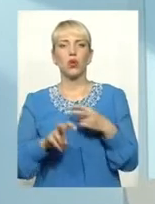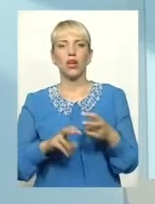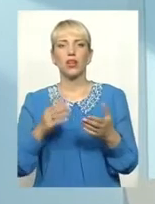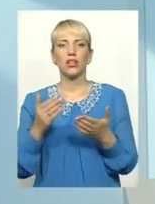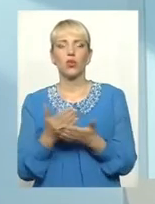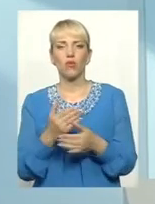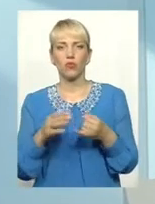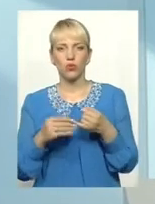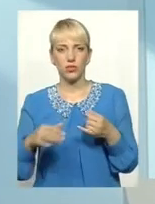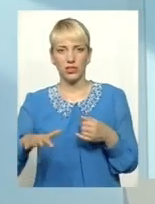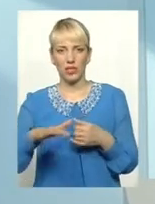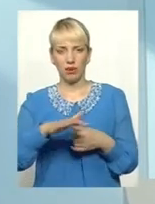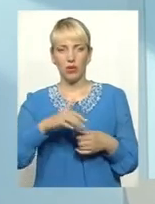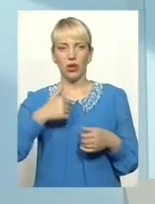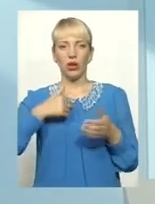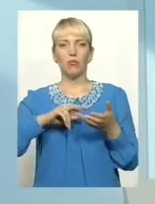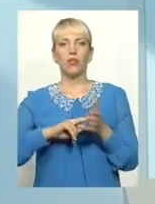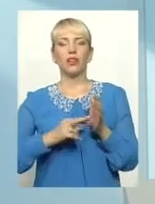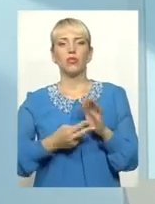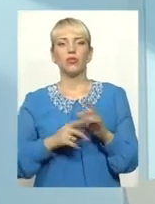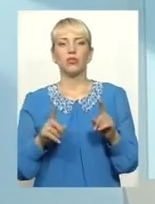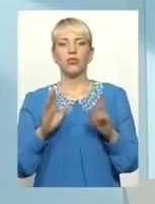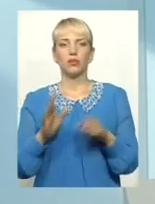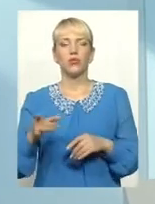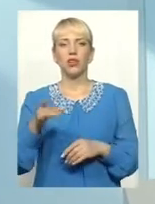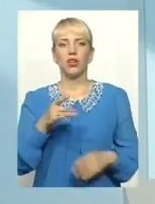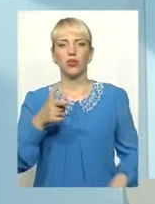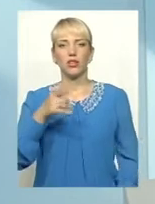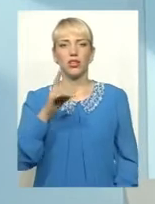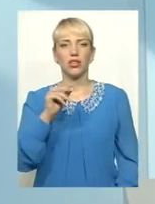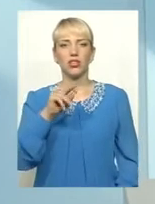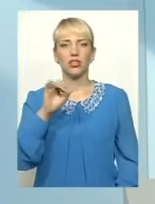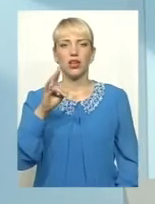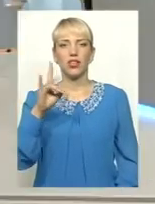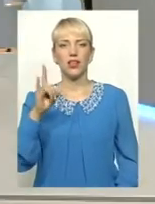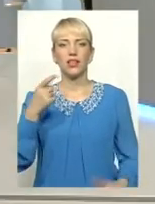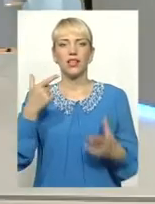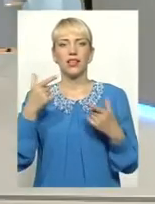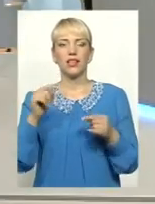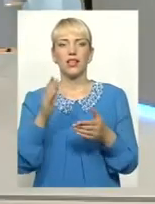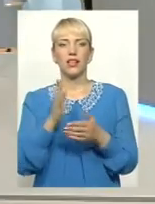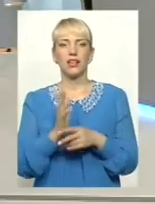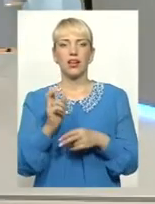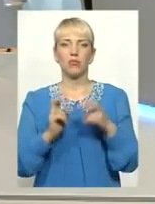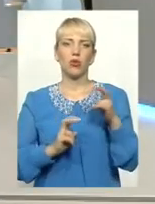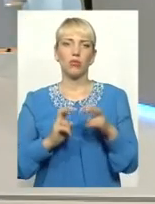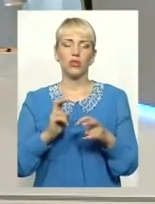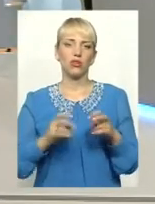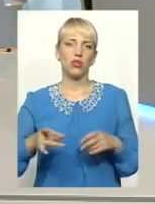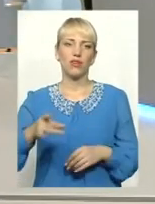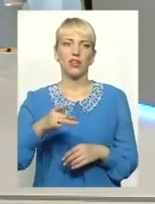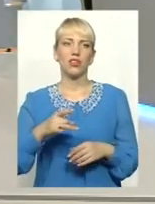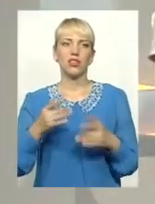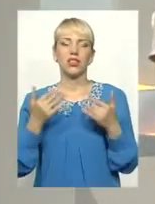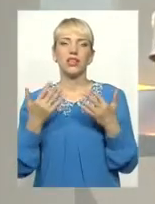її плануємо в, скоріше всього, що це буде в мікрорайоні Гречани, там, де промисловий район. Угу. А і наскільки